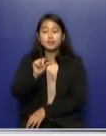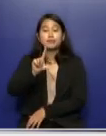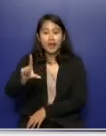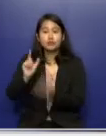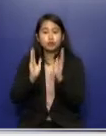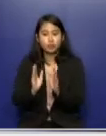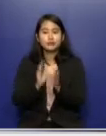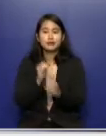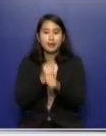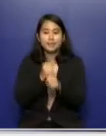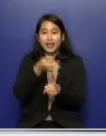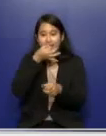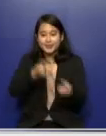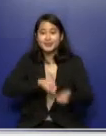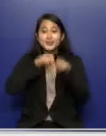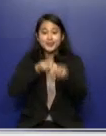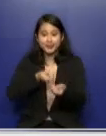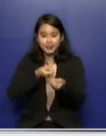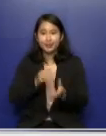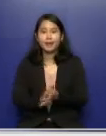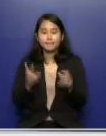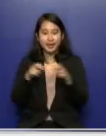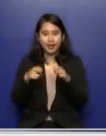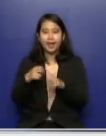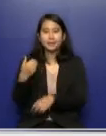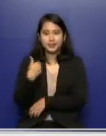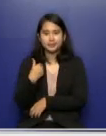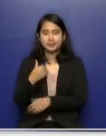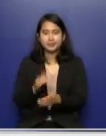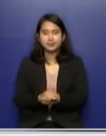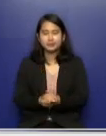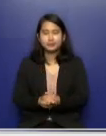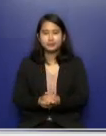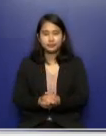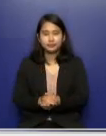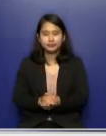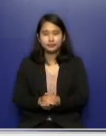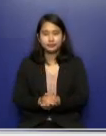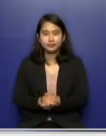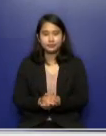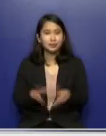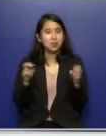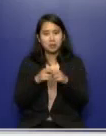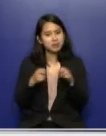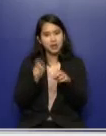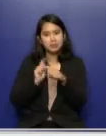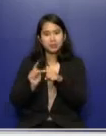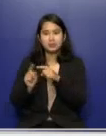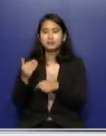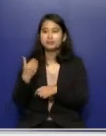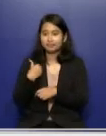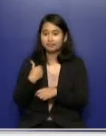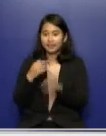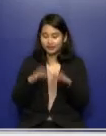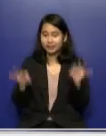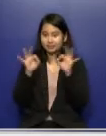ครับแล้วเราก็มีปัญหาอยู่เรื่องหนึ่งหลายเรื่องด้วยกันเรื่องสำคั